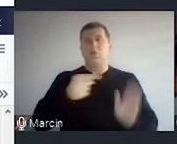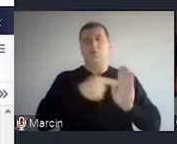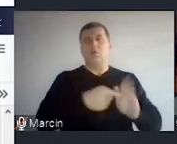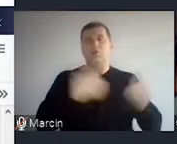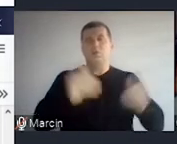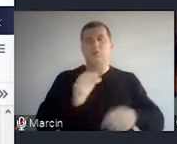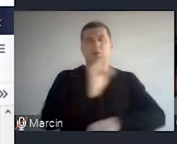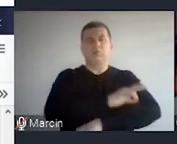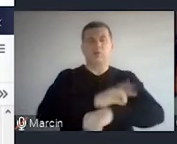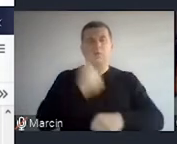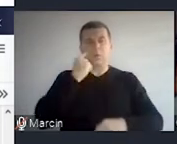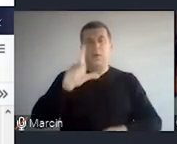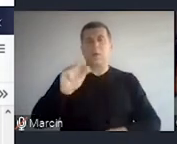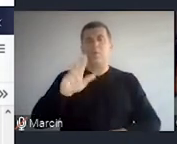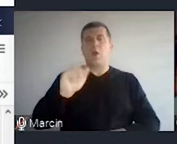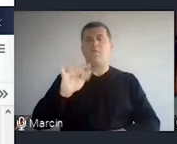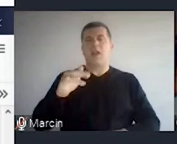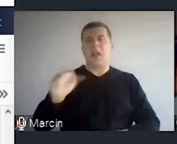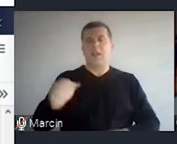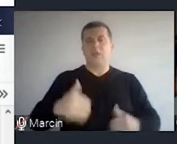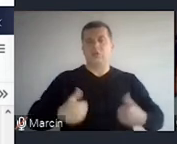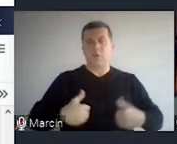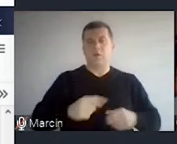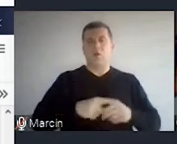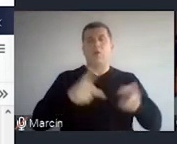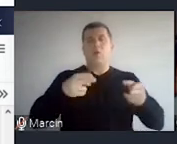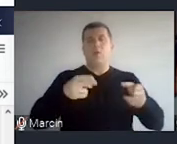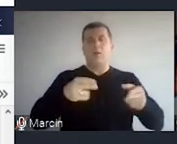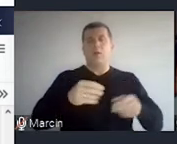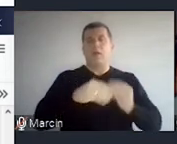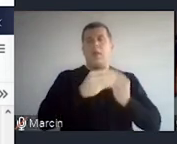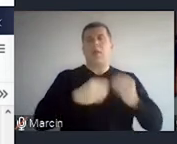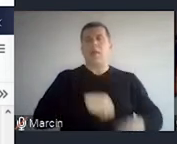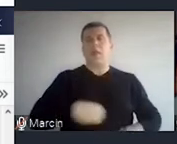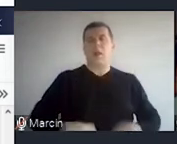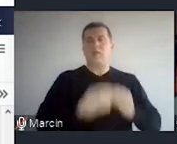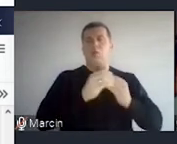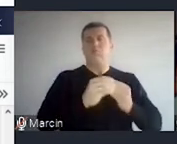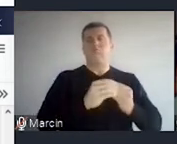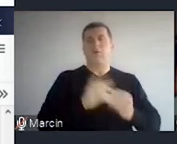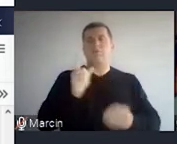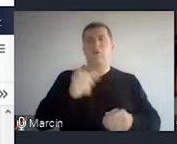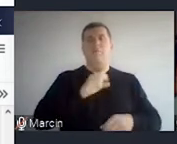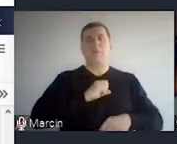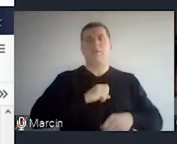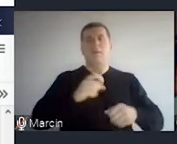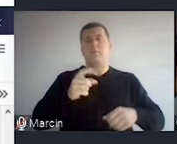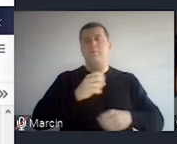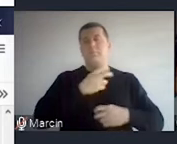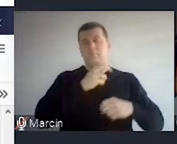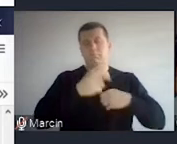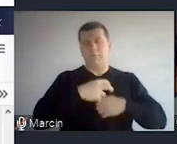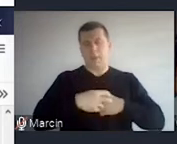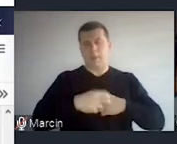mogą projektów profilaktyki zdrowotnej i nowotworów jelita grubego, bo tam za badanie kolonoskopowe mamy taką